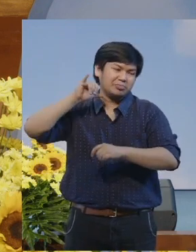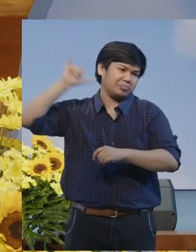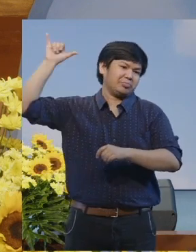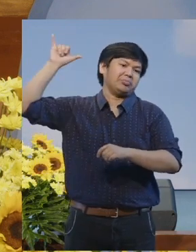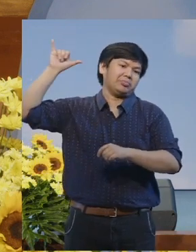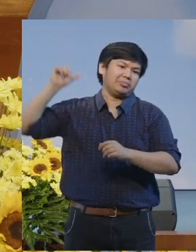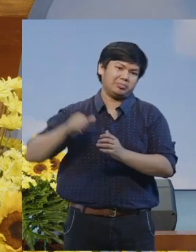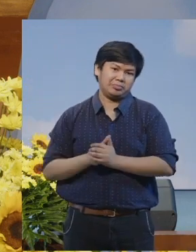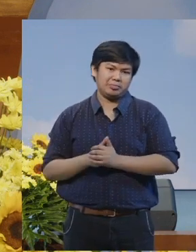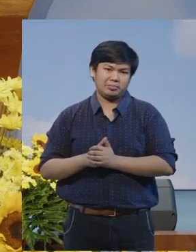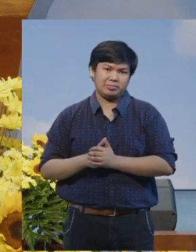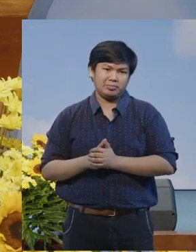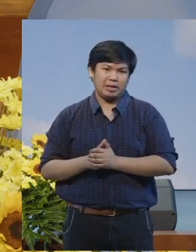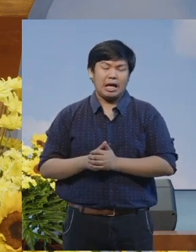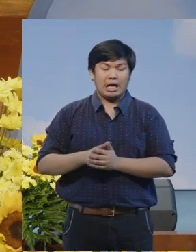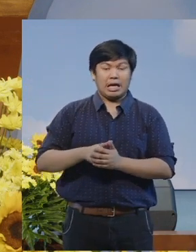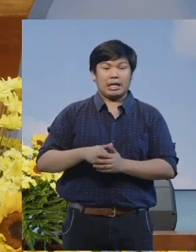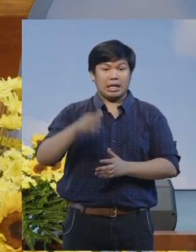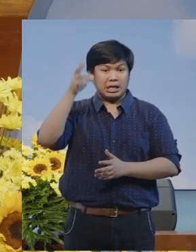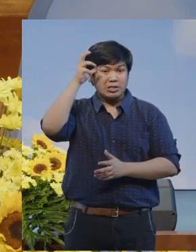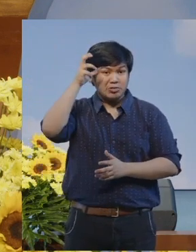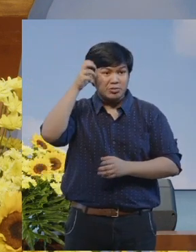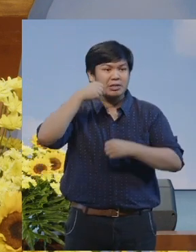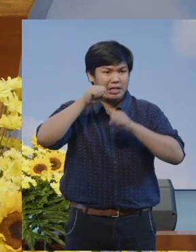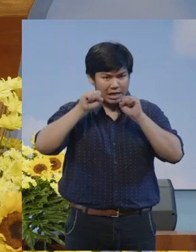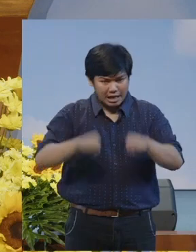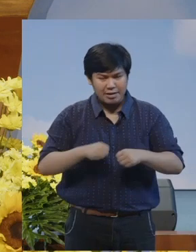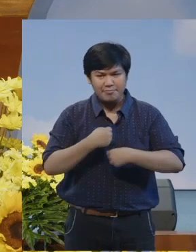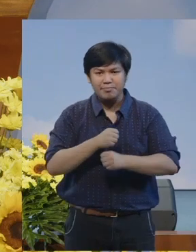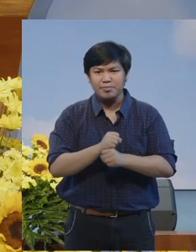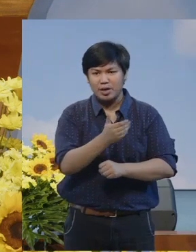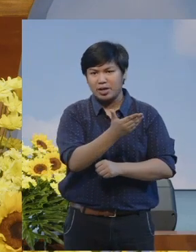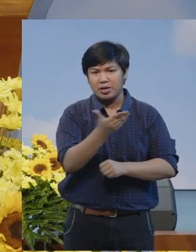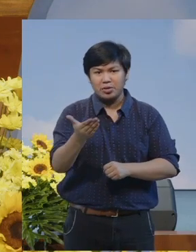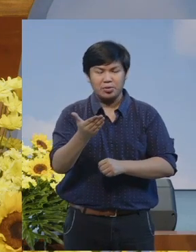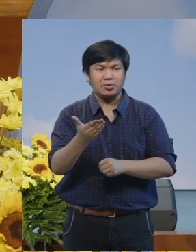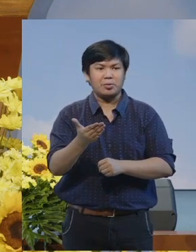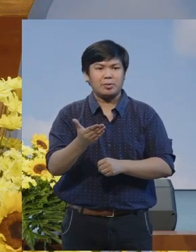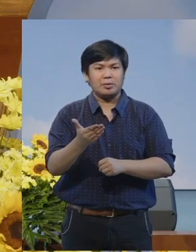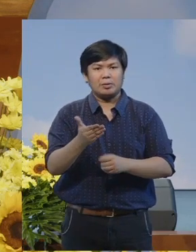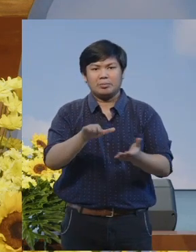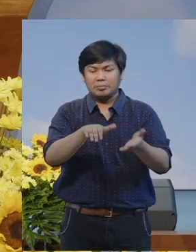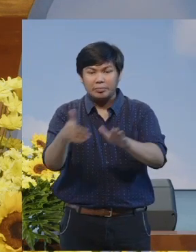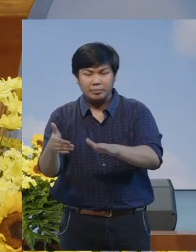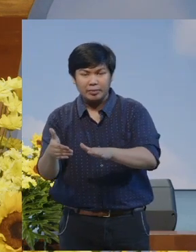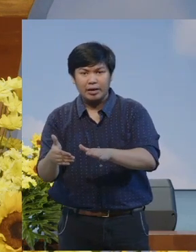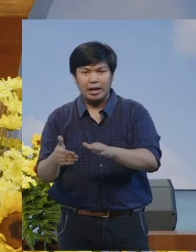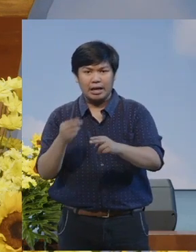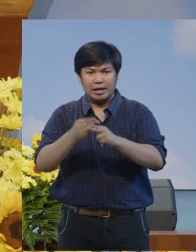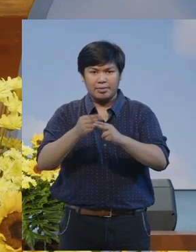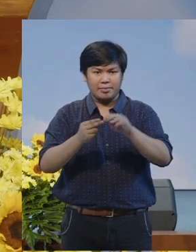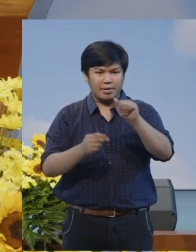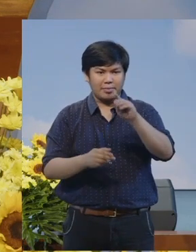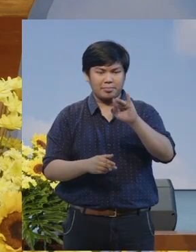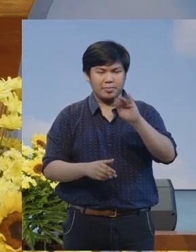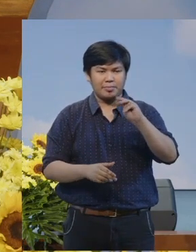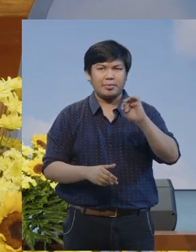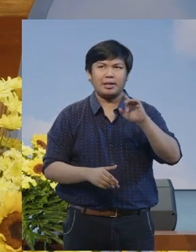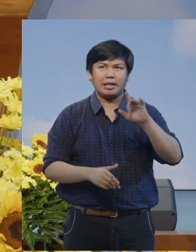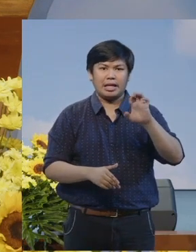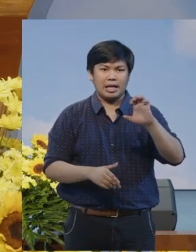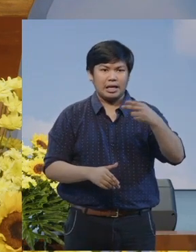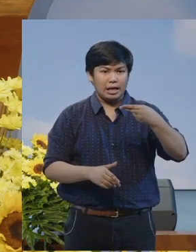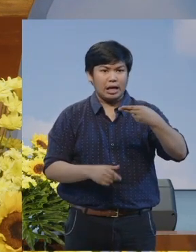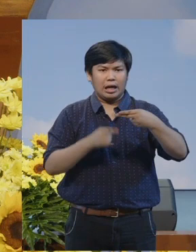ng kamatayan. Sa Judges 9:23, may kwento ng isang lalaking ang nagngangalang Abimelech. Gusto niya maging pinuno